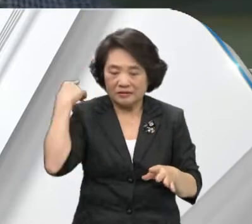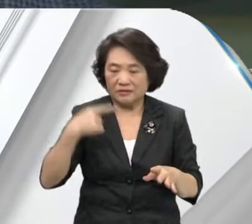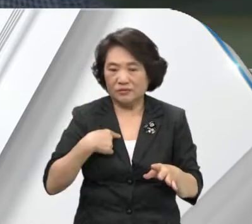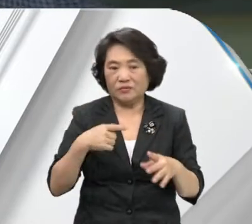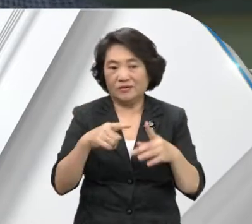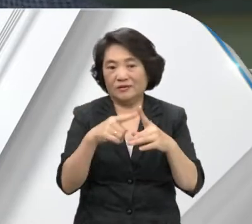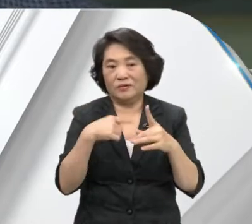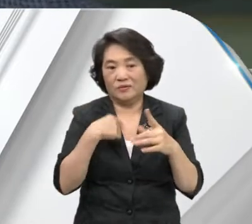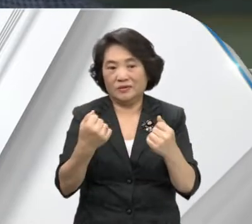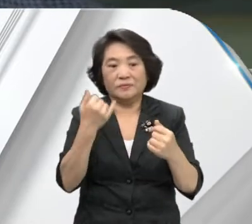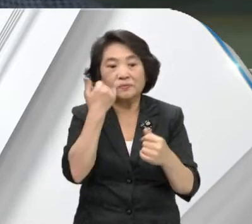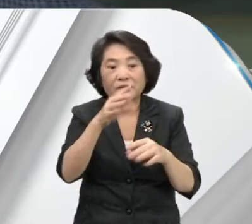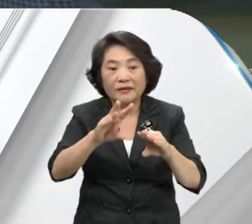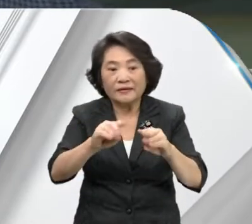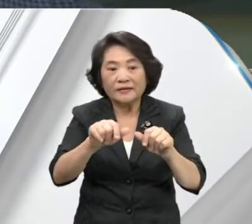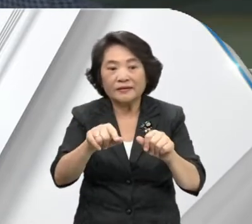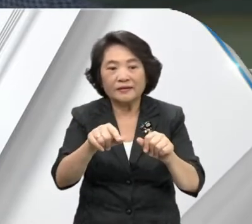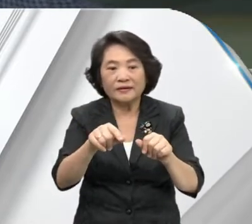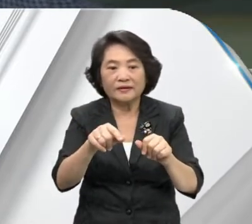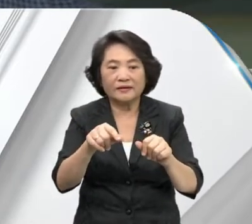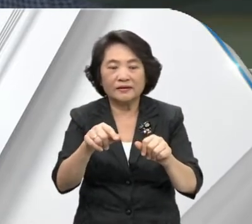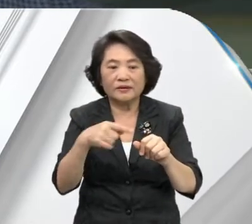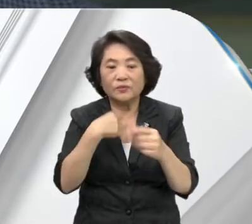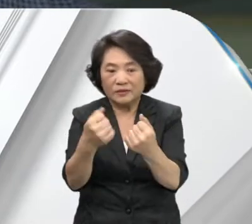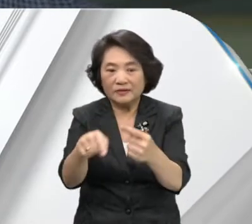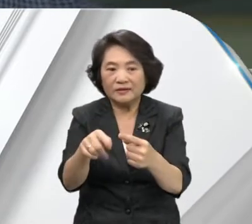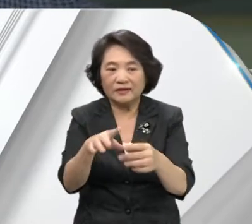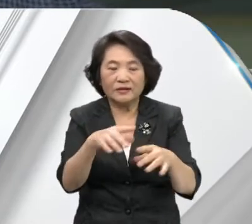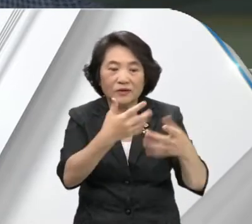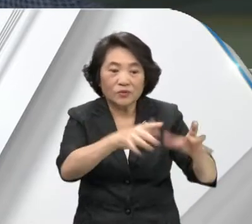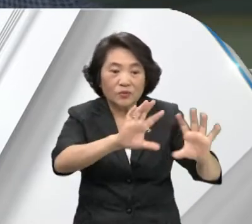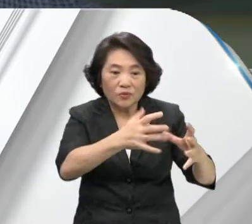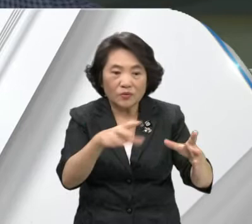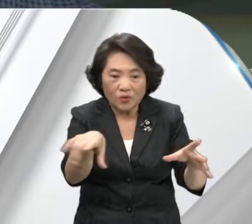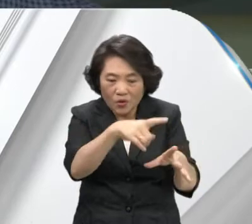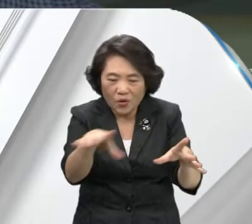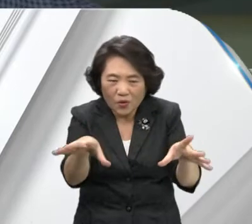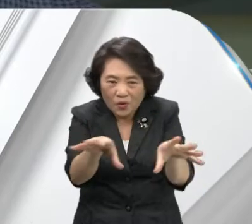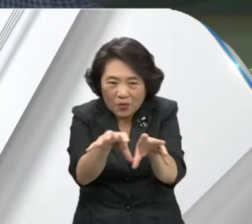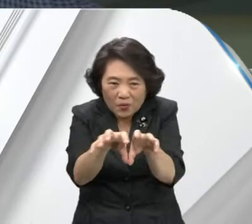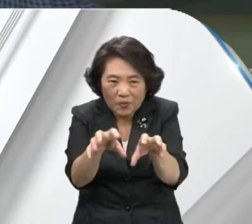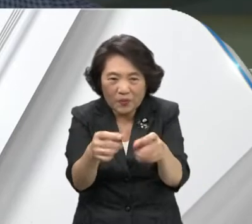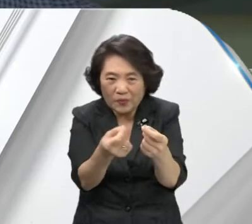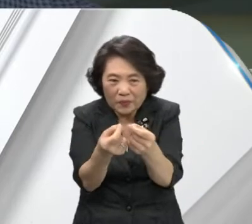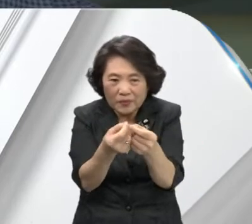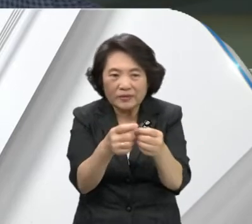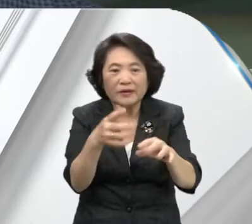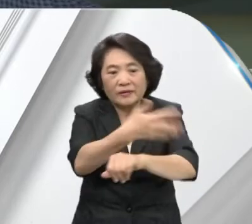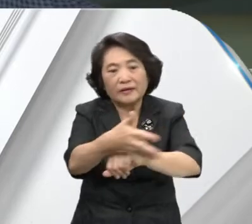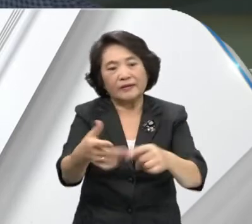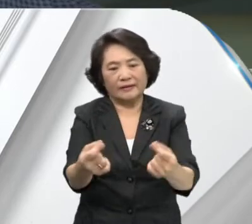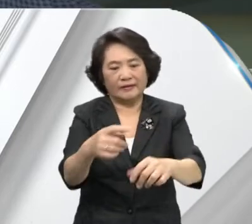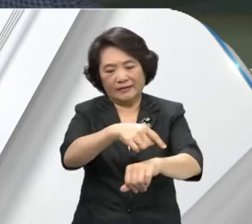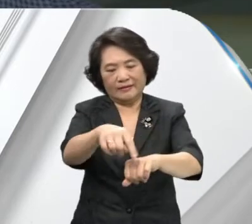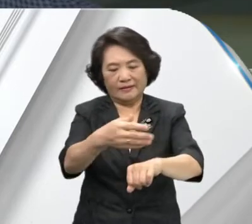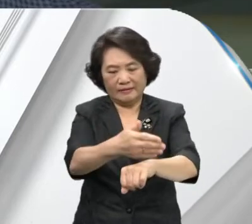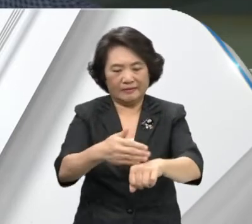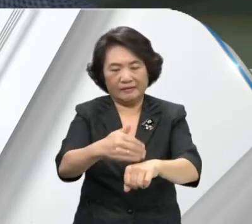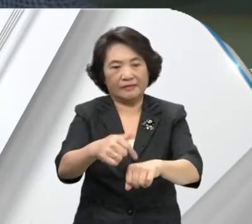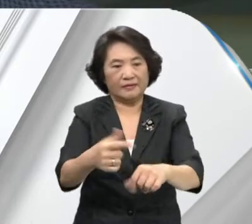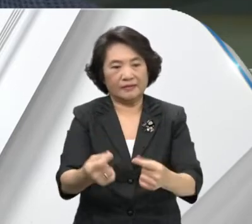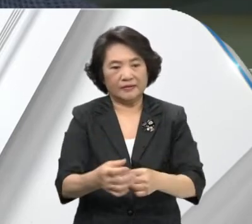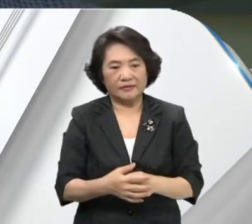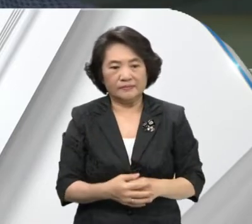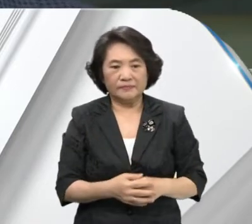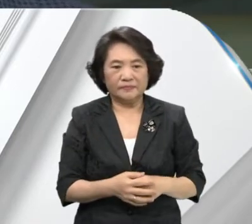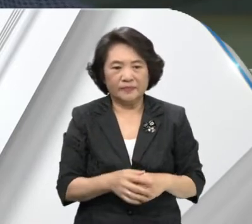地啊，就是说跟多米尼加共和国等于两个是这个同一个岛上的国家嘛，